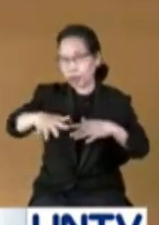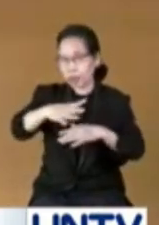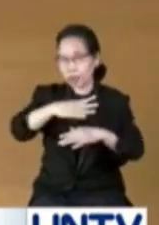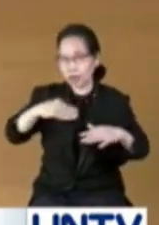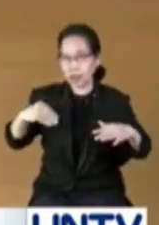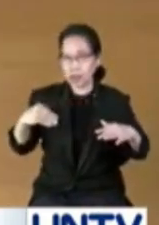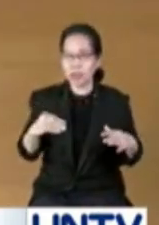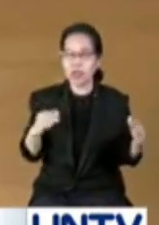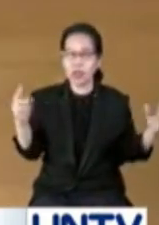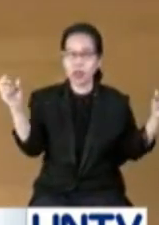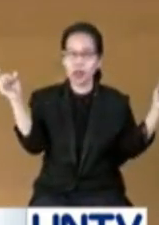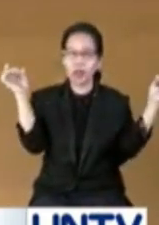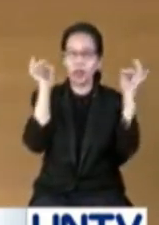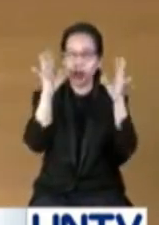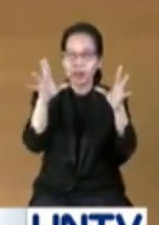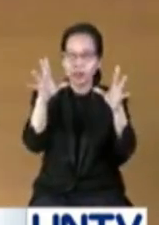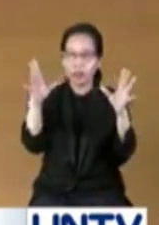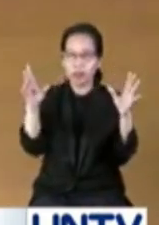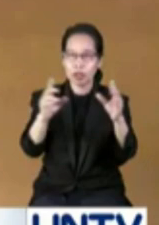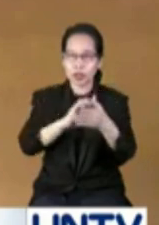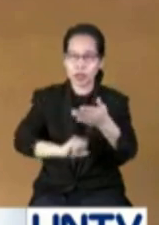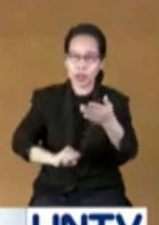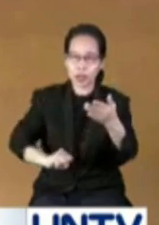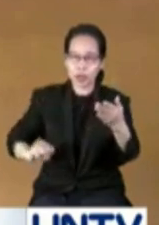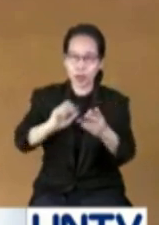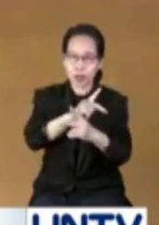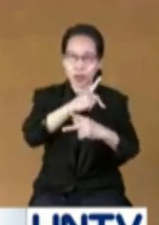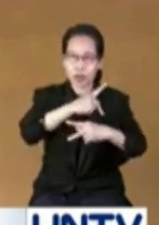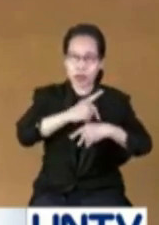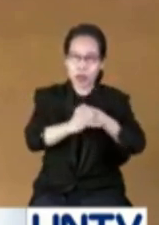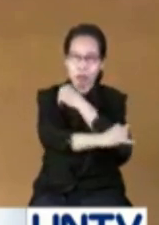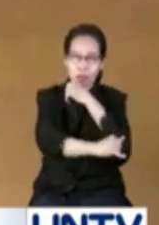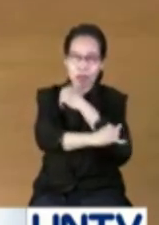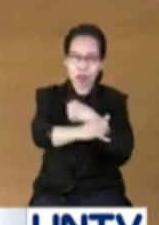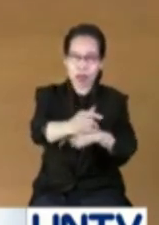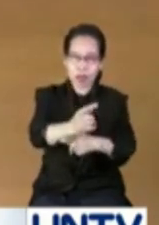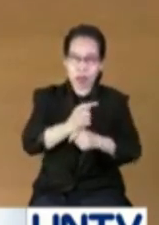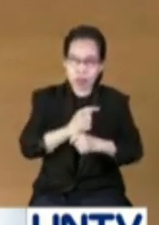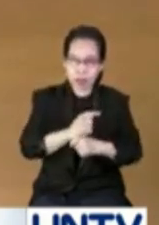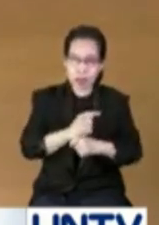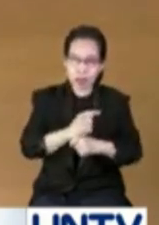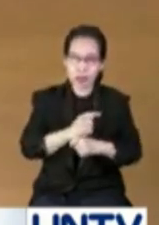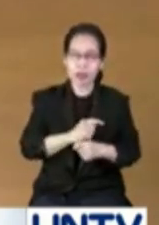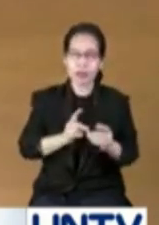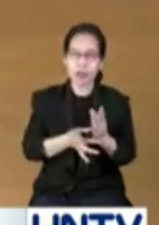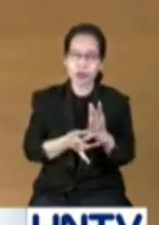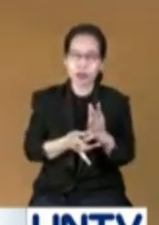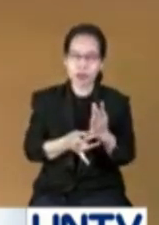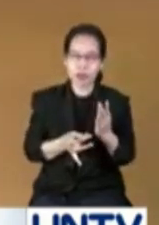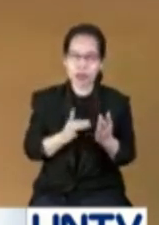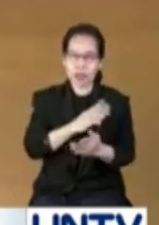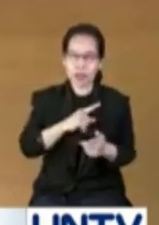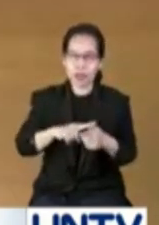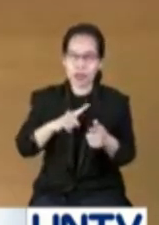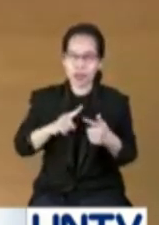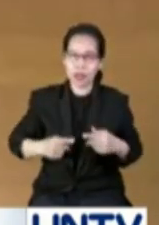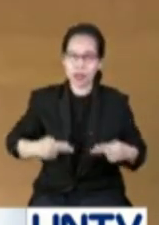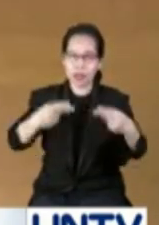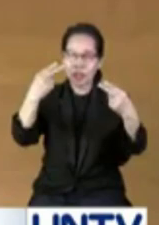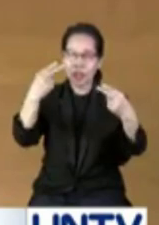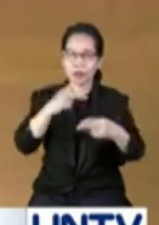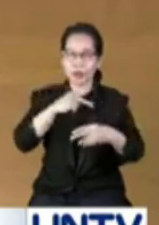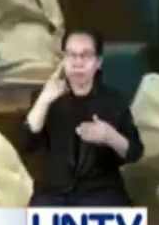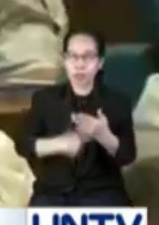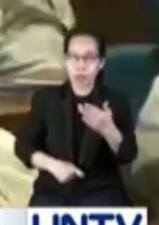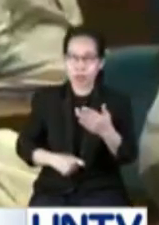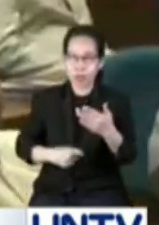ng pagbabawas ng produksyon ng mga bansang pinagkukuhanan natin ng langis. Nang tumaas ang presyo nito, nagsunuran